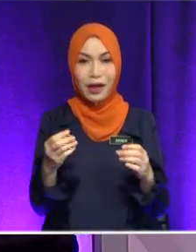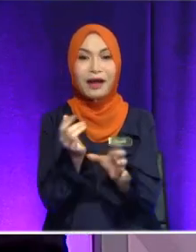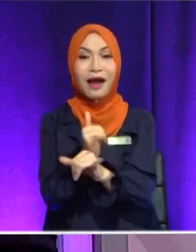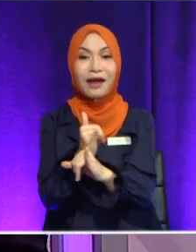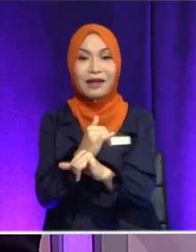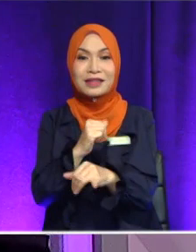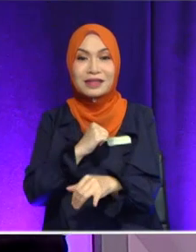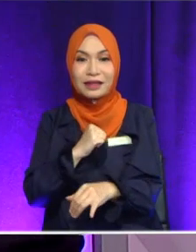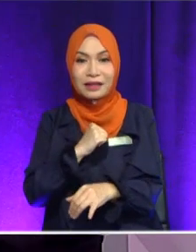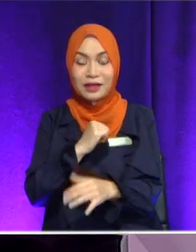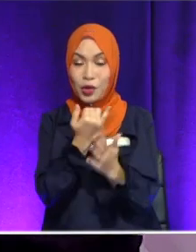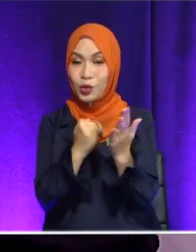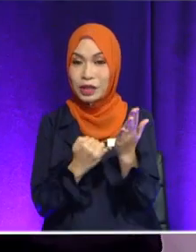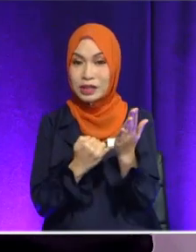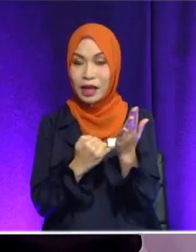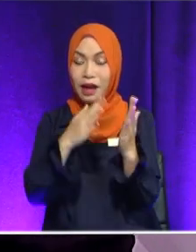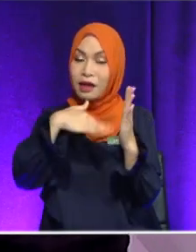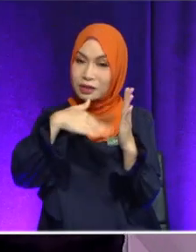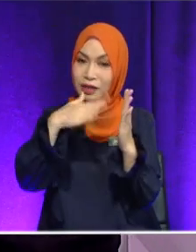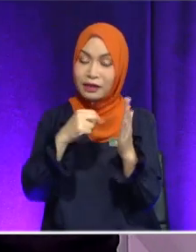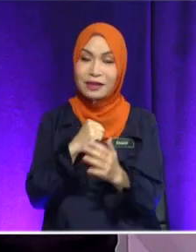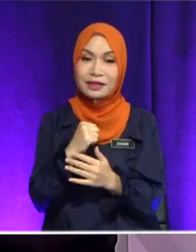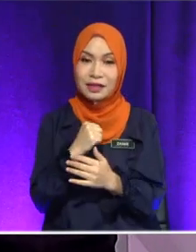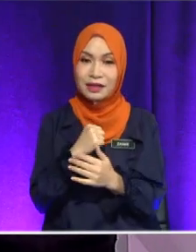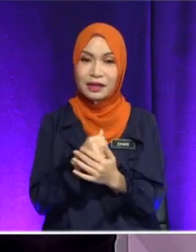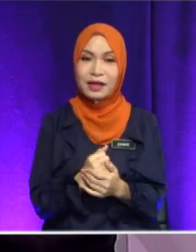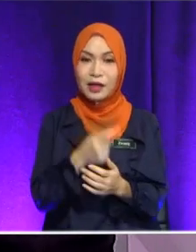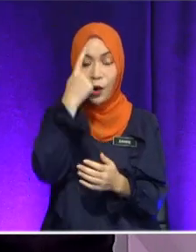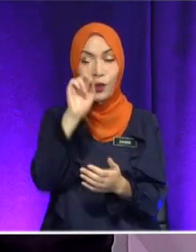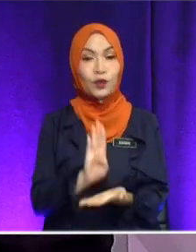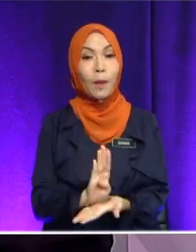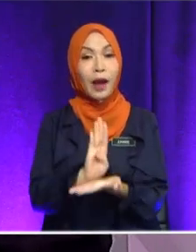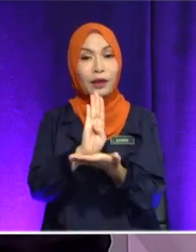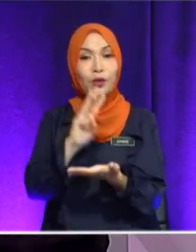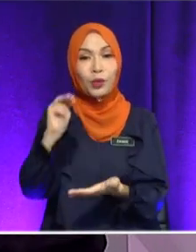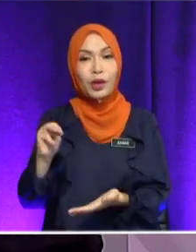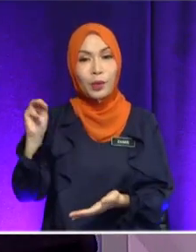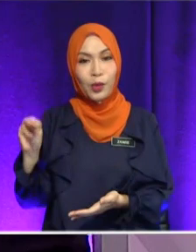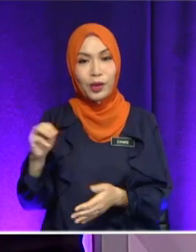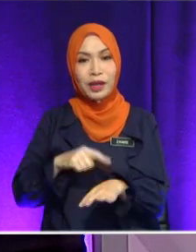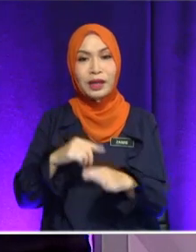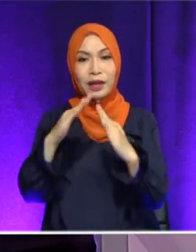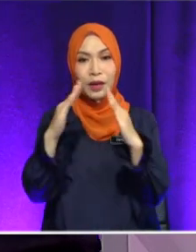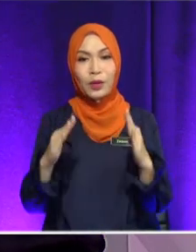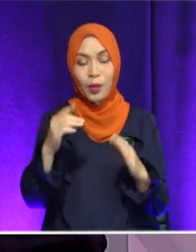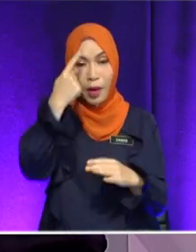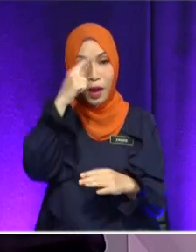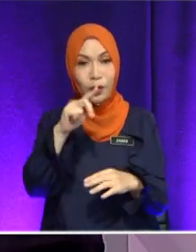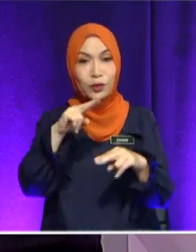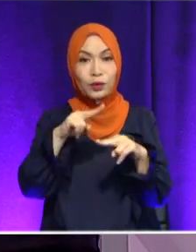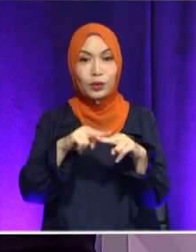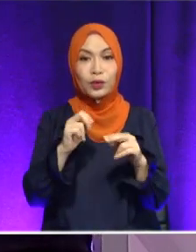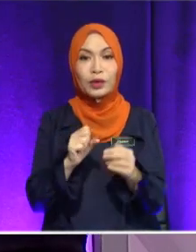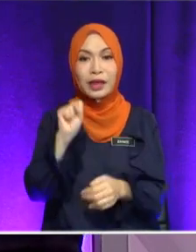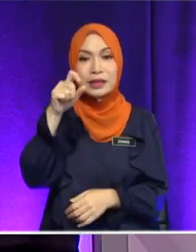tempat sedikit sebanyak akan membantu yang membantu anak murid yang berada di rumah ataupun yang untuk menduduki SPM Sebab